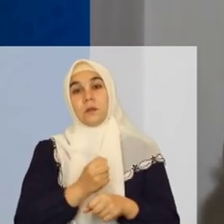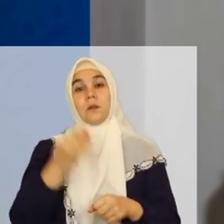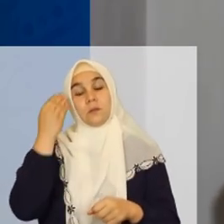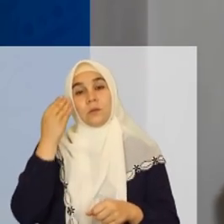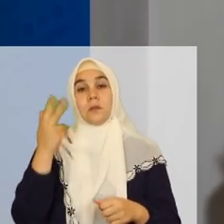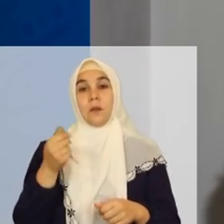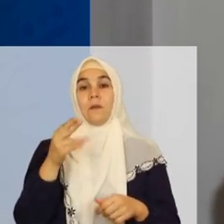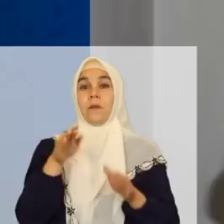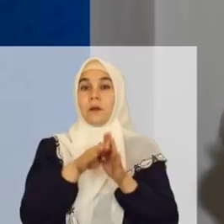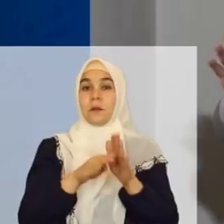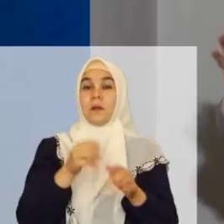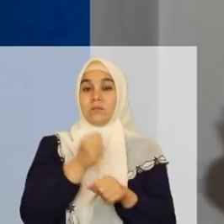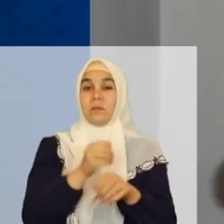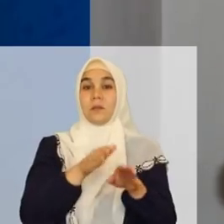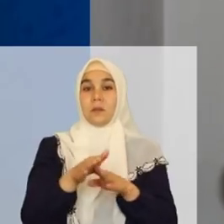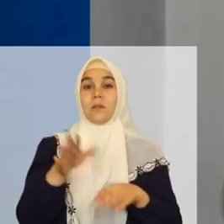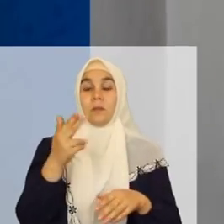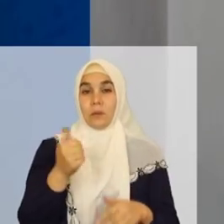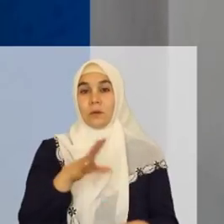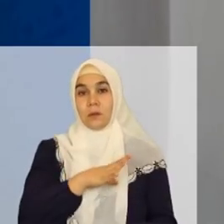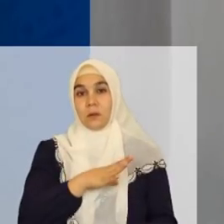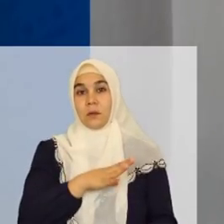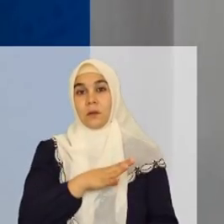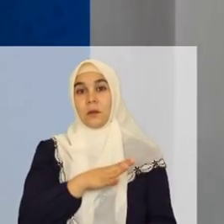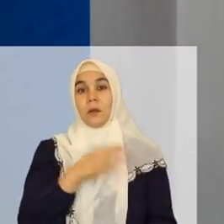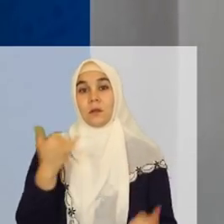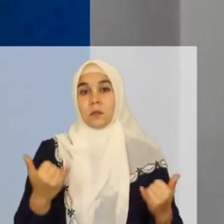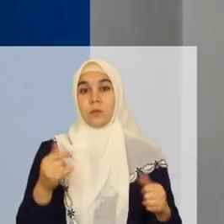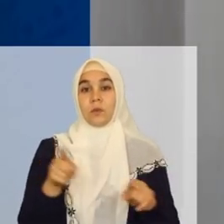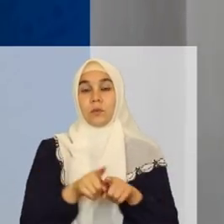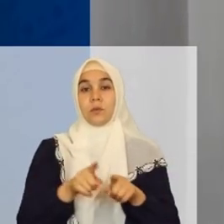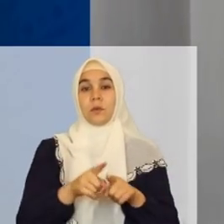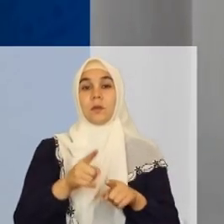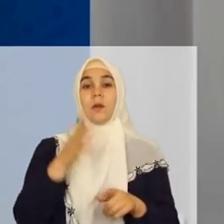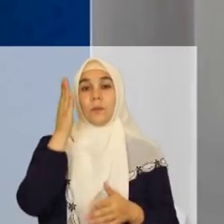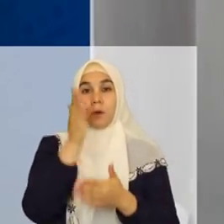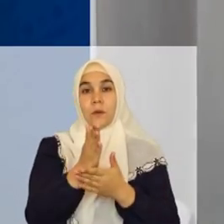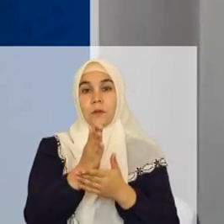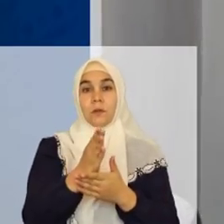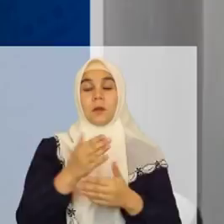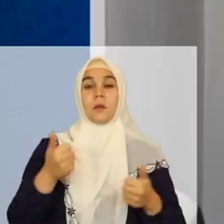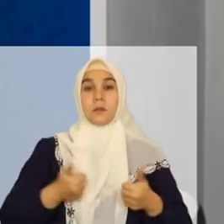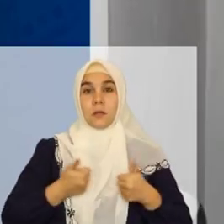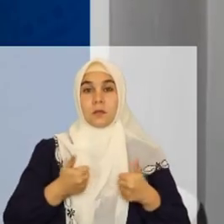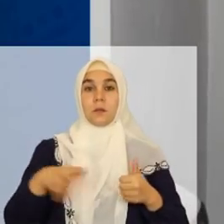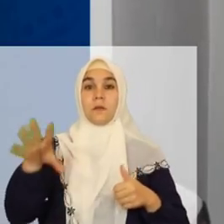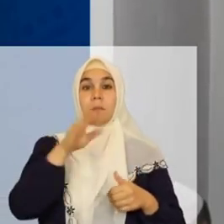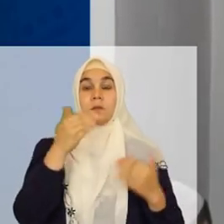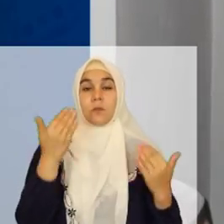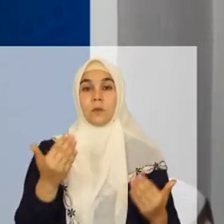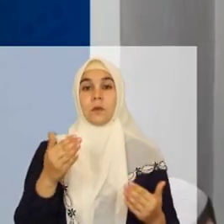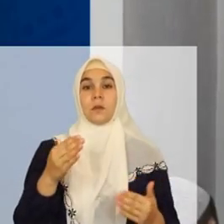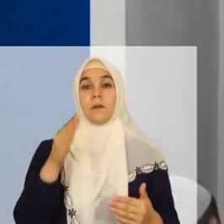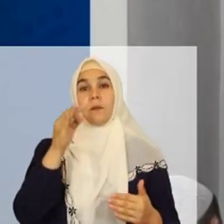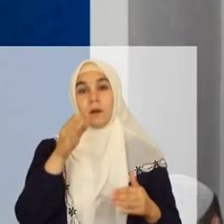bo'ladi. Farzni ado etildi. Hozirgi qilinayotgan hajlar shu. Endi shu bir yo'nalish, bir urinish, bir harakat bilan